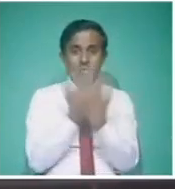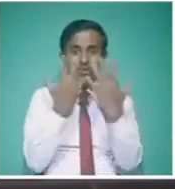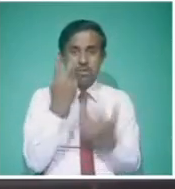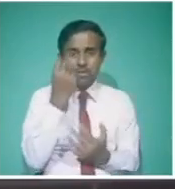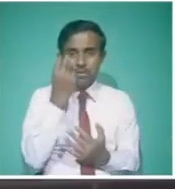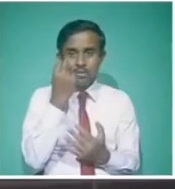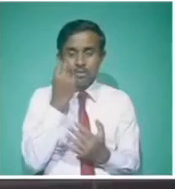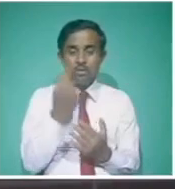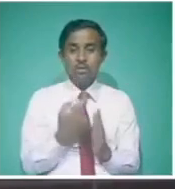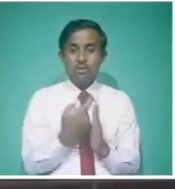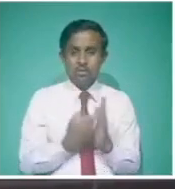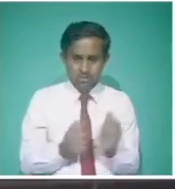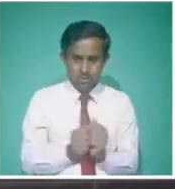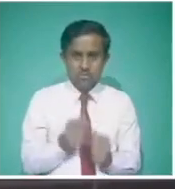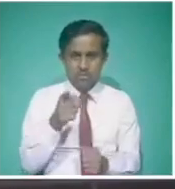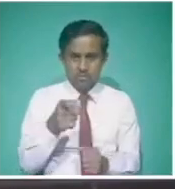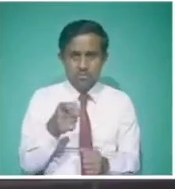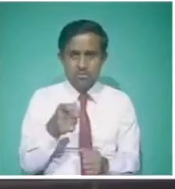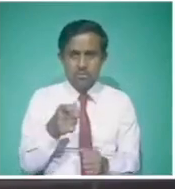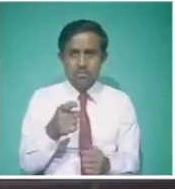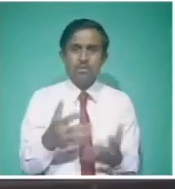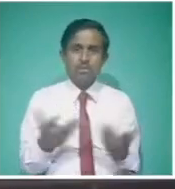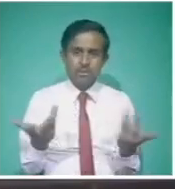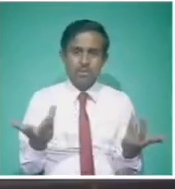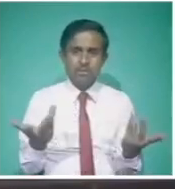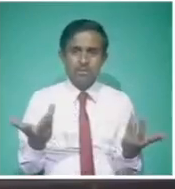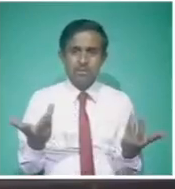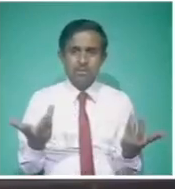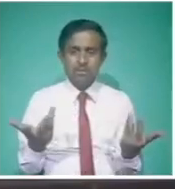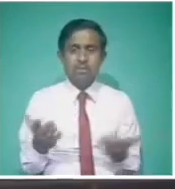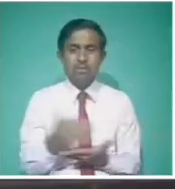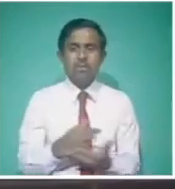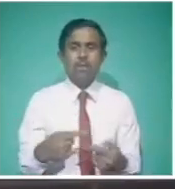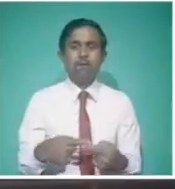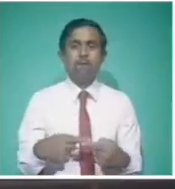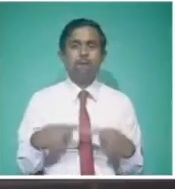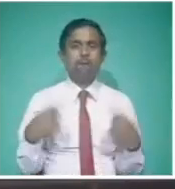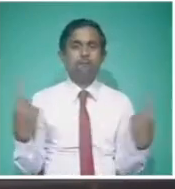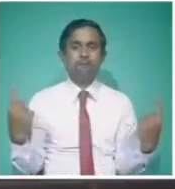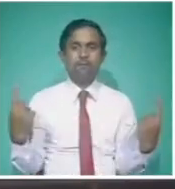ඒ සෞභාග්‍ය දක්වන ප්‍රතිපත්තියද ක්‍රියාත්මක කරන්නේ නැහැ. ඊට සම්පූර්ණ ප්‍රතිවිරුද්ධ